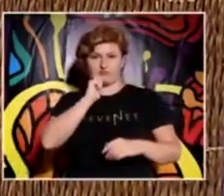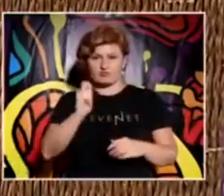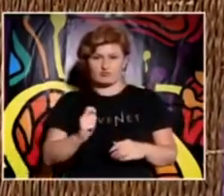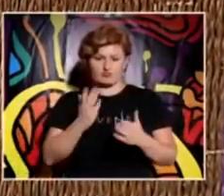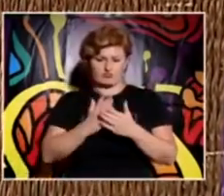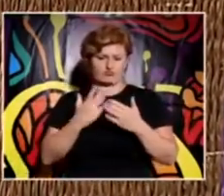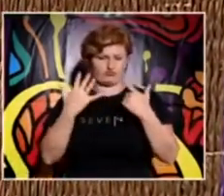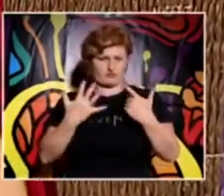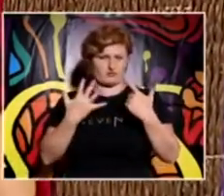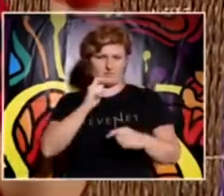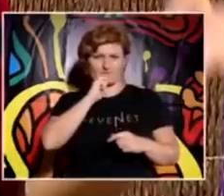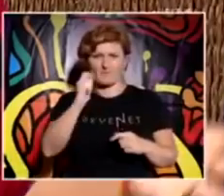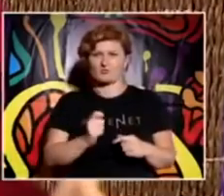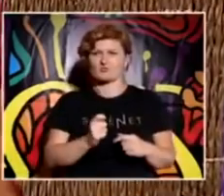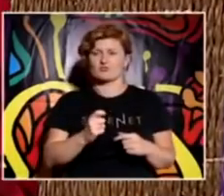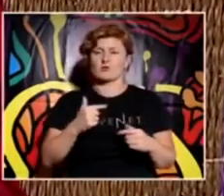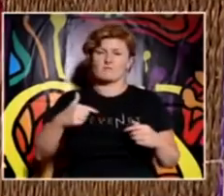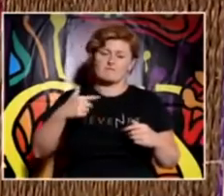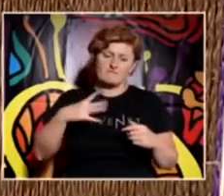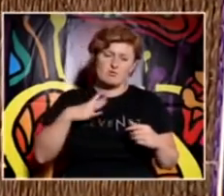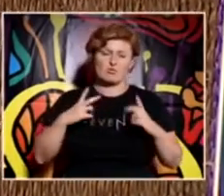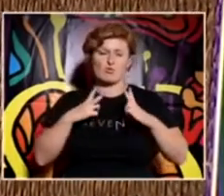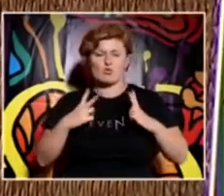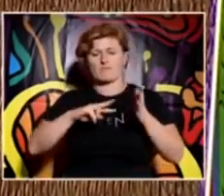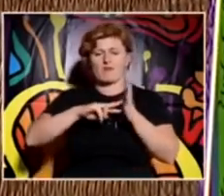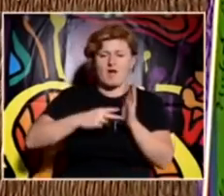prawie, ale oczywiście to były urlopy, plany.